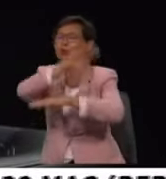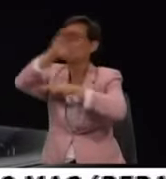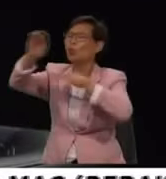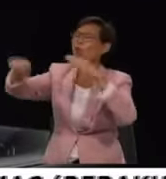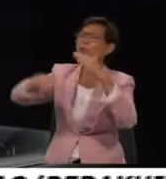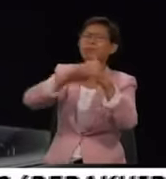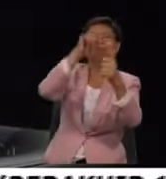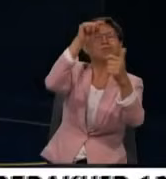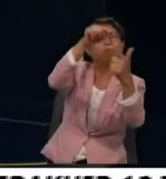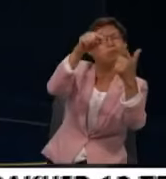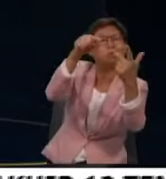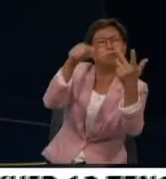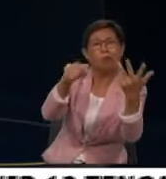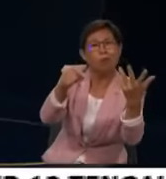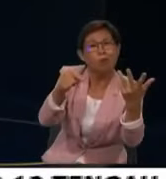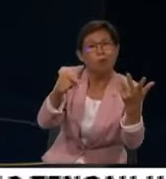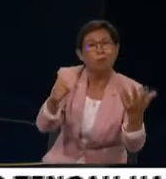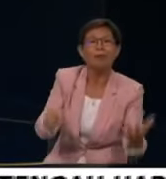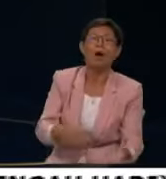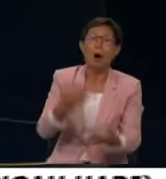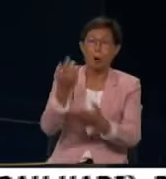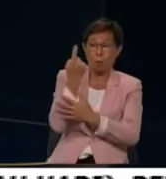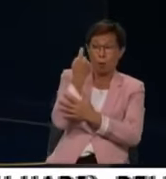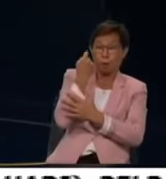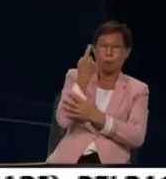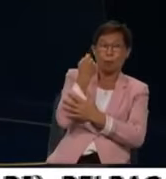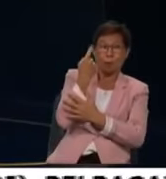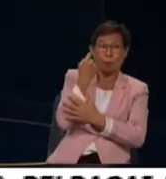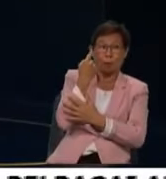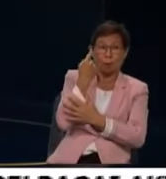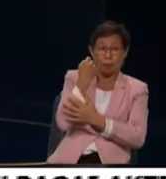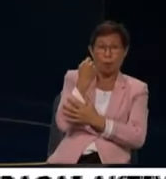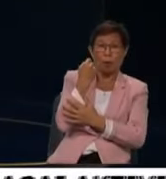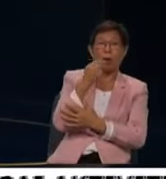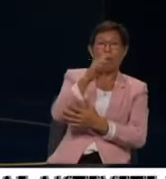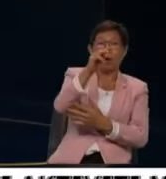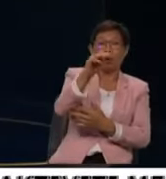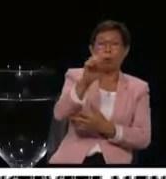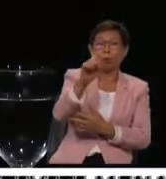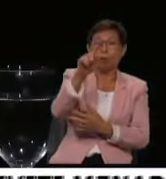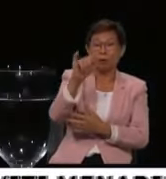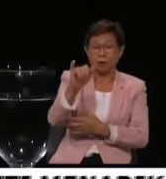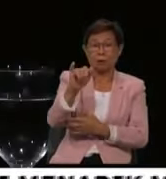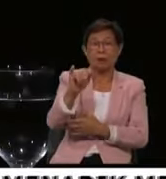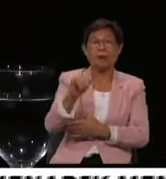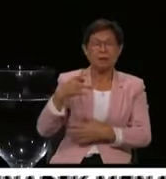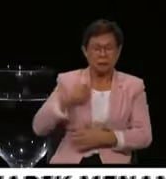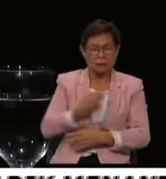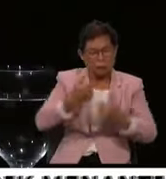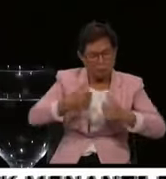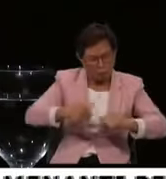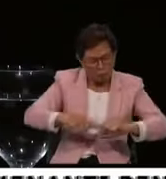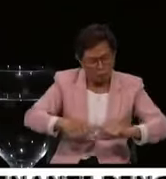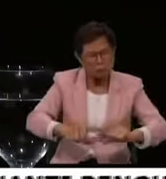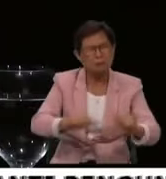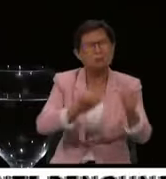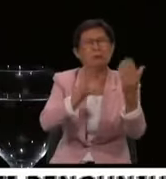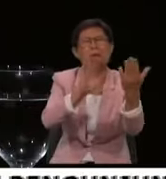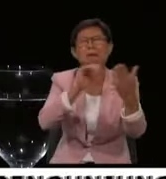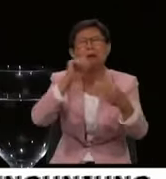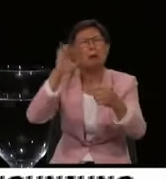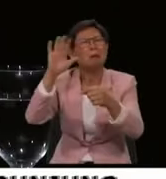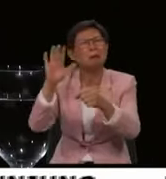aspek. M hm. Dalam masa yang sama, baru sahaja Menteri MOSTI menyebut bahawa kita masih berdepan dengan kekurangan pekerja